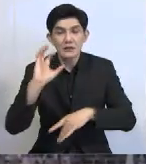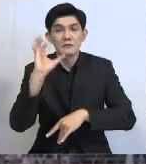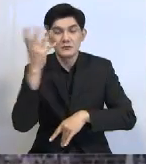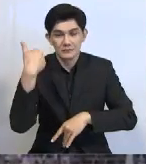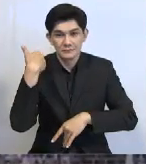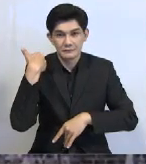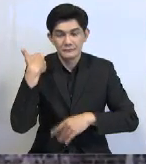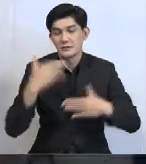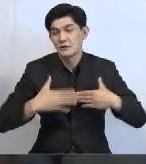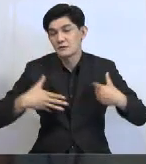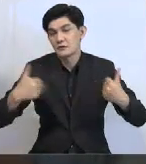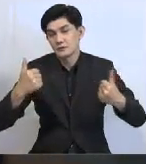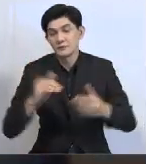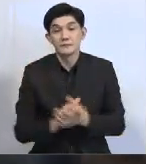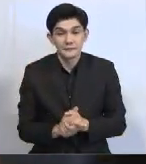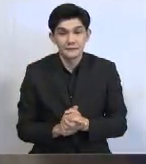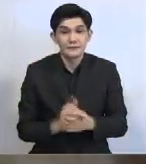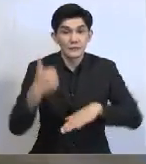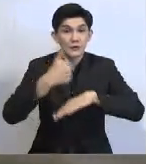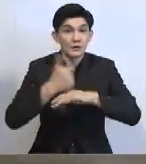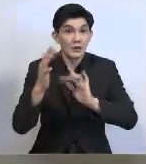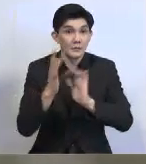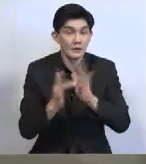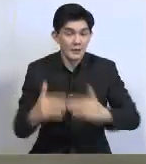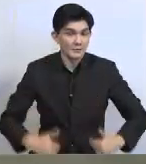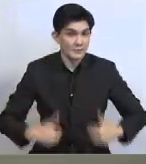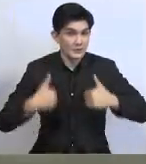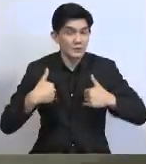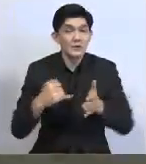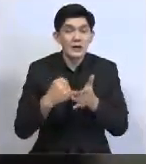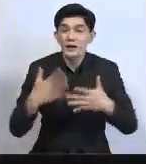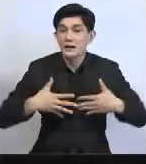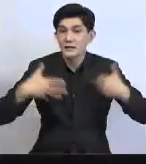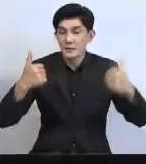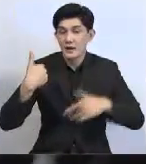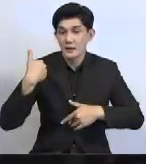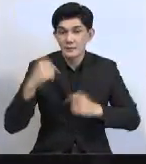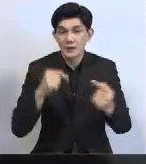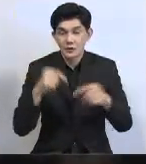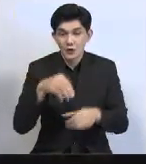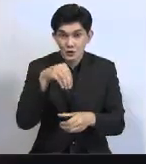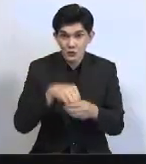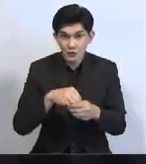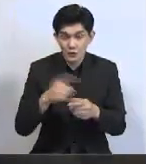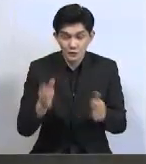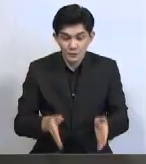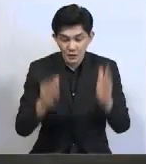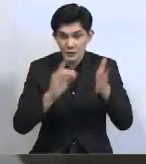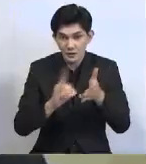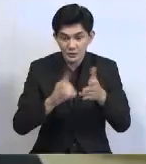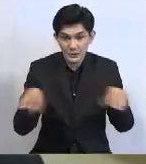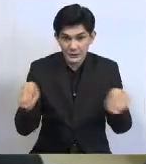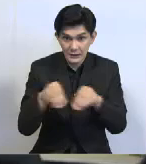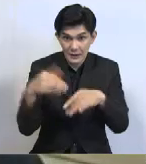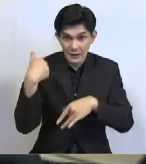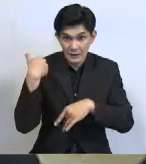ใบนี้ป๊อปฟรังซิสส่งใช้ชีวิตอย่างเรียบง่ายโดยเลือกที่จะอาศัยอยู่ในอพาร์ตเมนต์ใกล้กับโบส